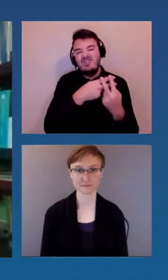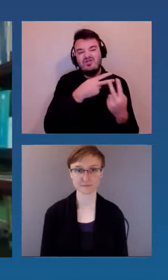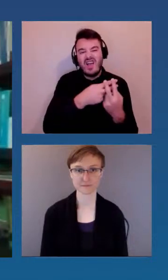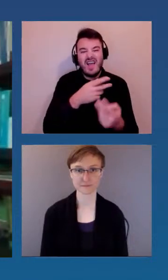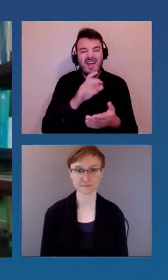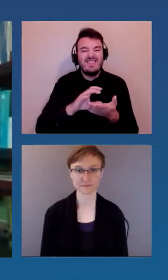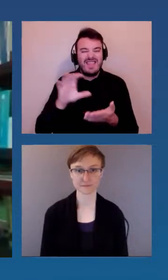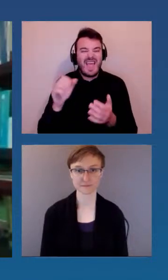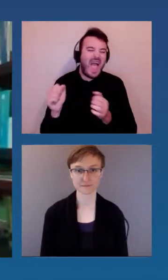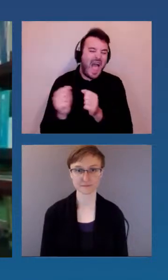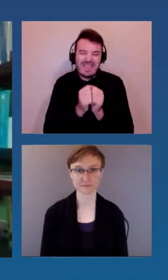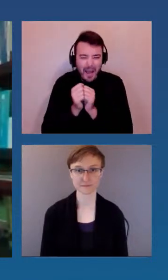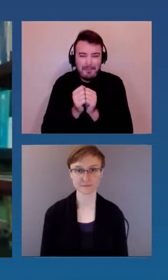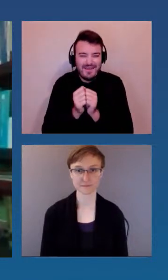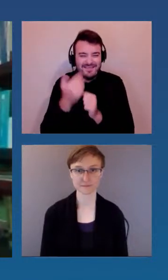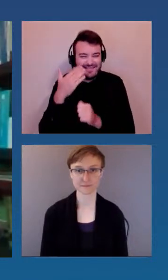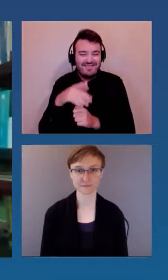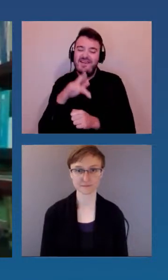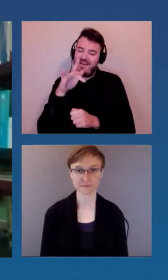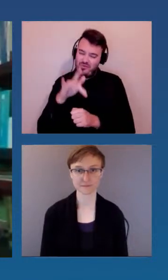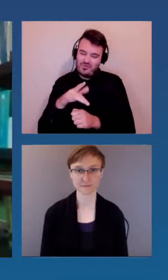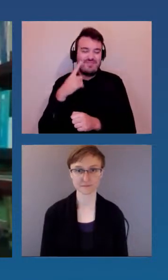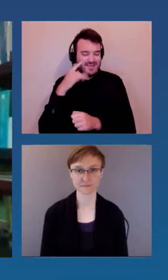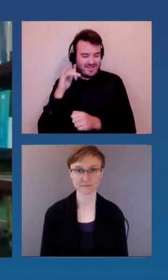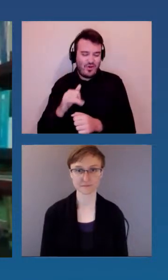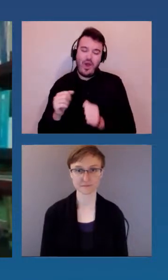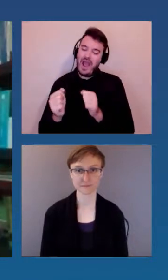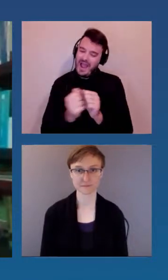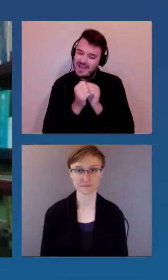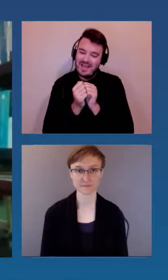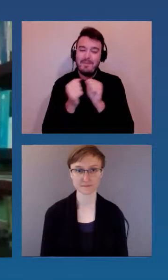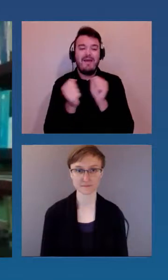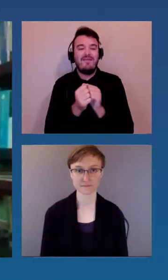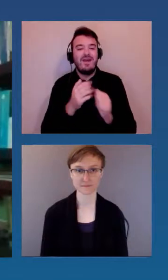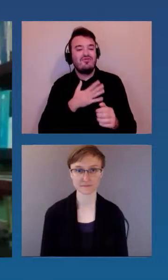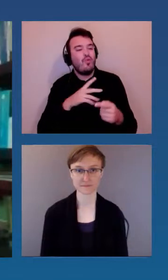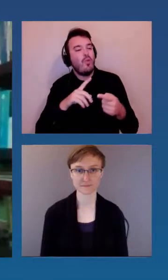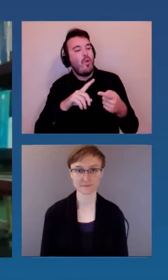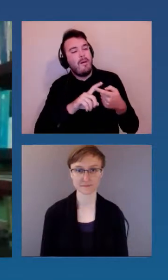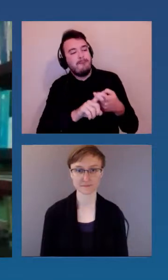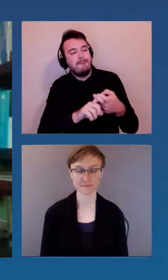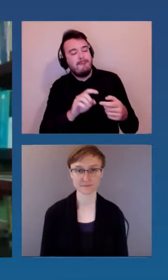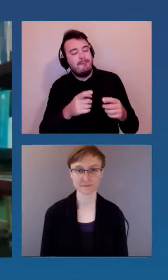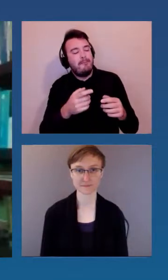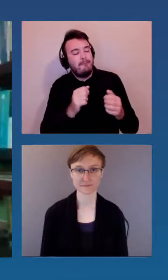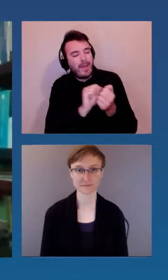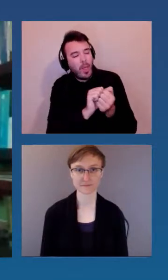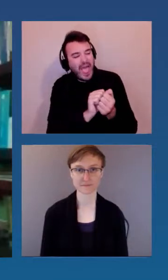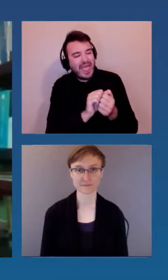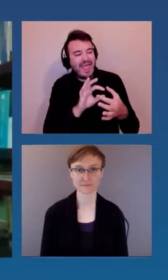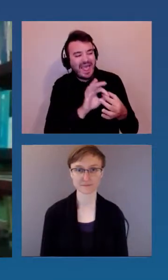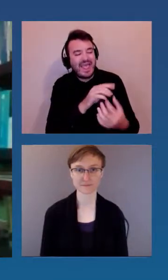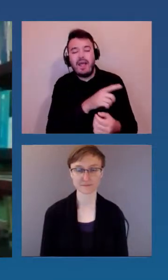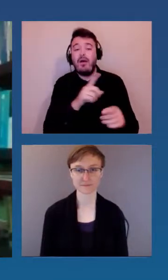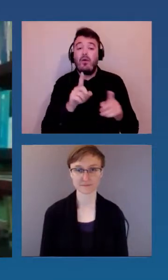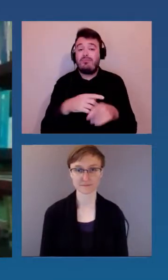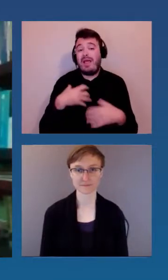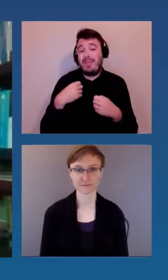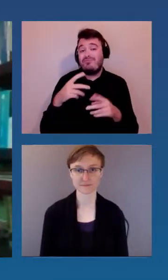questions-réponses pour parfois les parents qui peuvent aussi s'inquiéter. Donc, toute l'information, on n'a ménagé